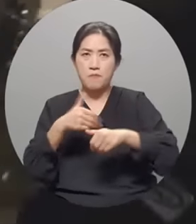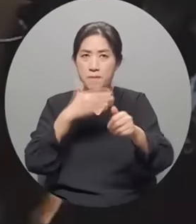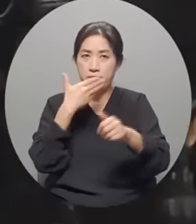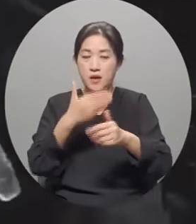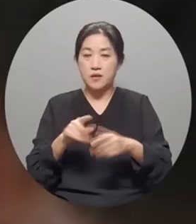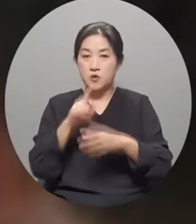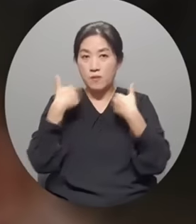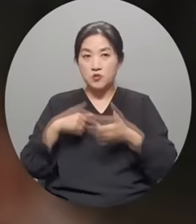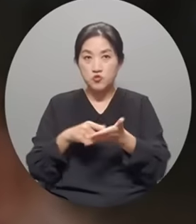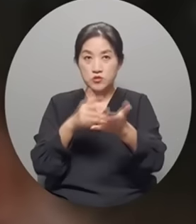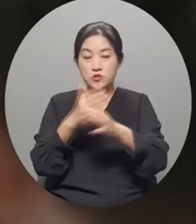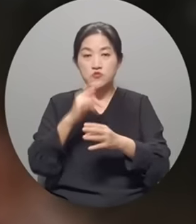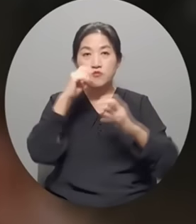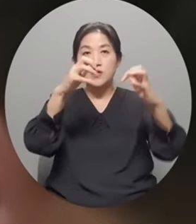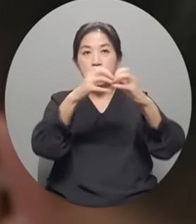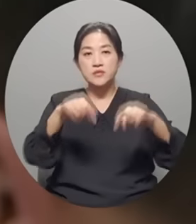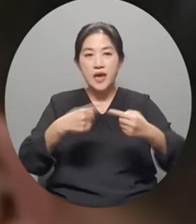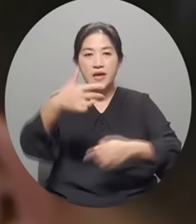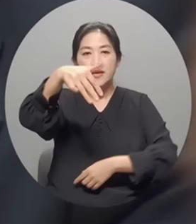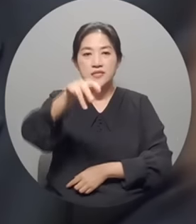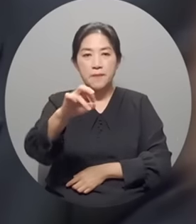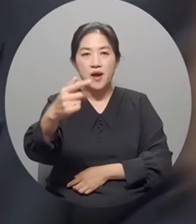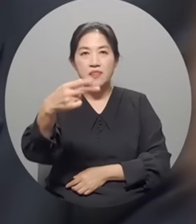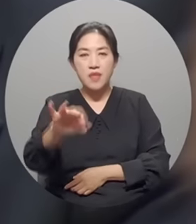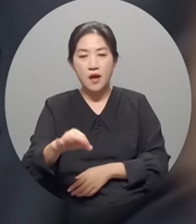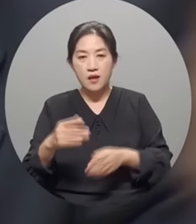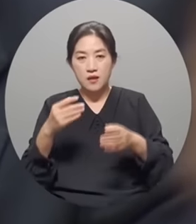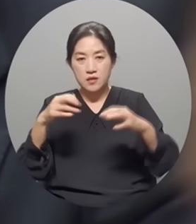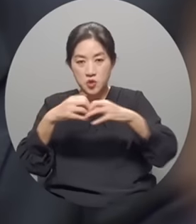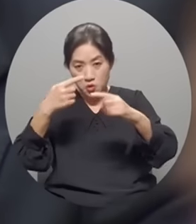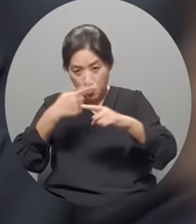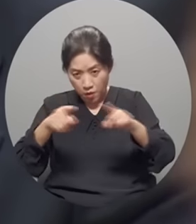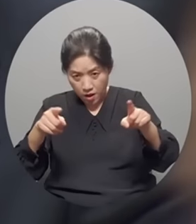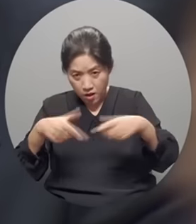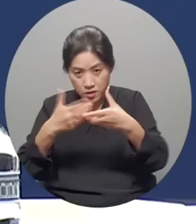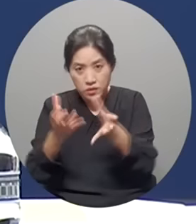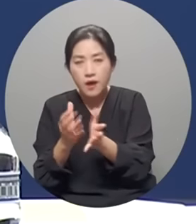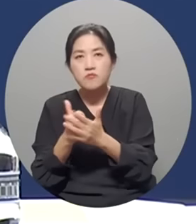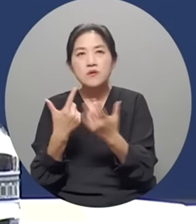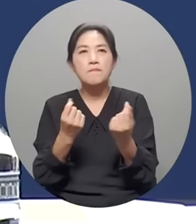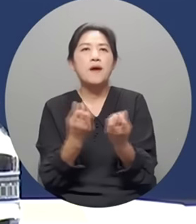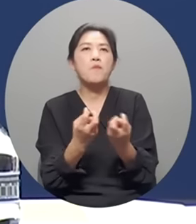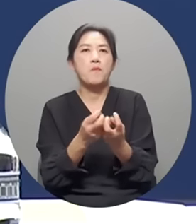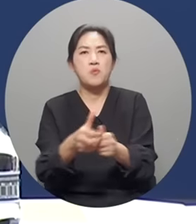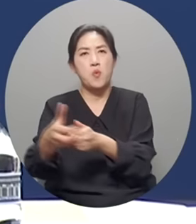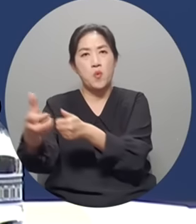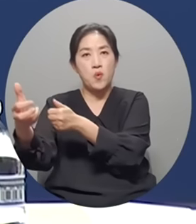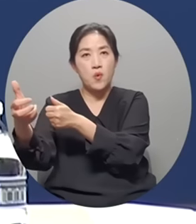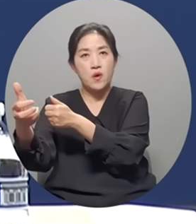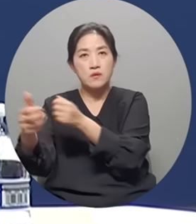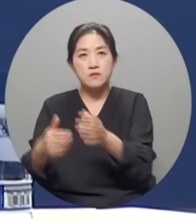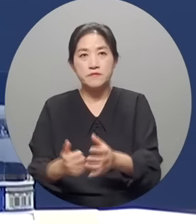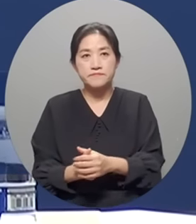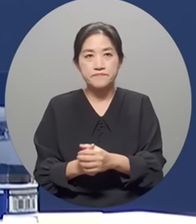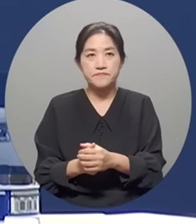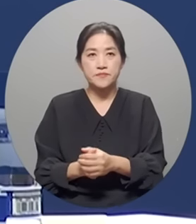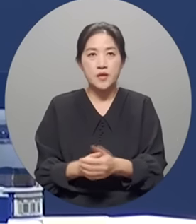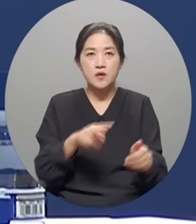정부가 추진 중인 우크라이나 전쟁 참관단이나 전황 분석단도 바로 이 점을 주목한 것으로 보입니다. 정보